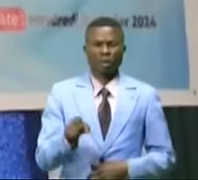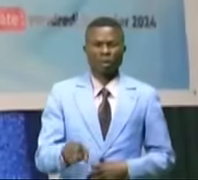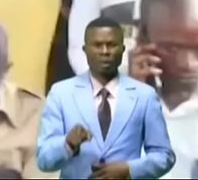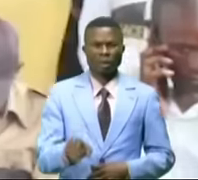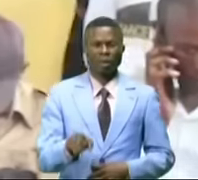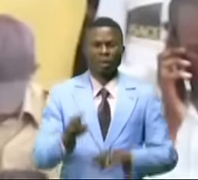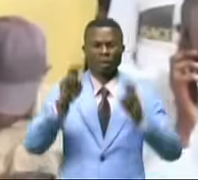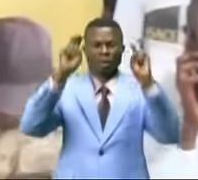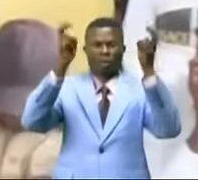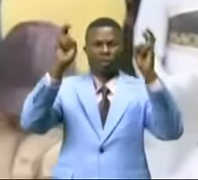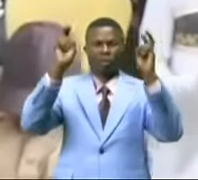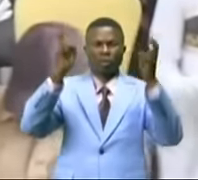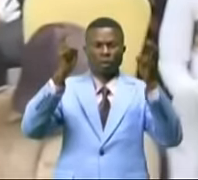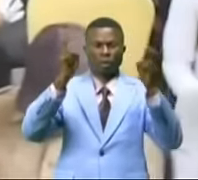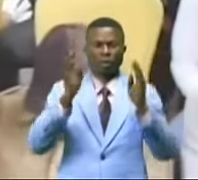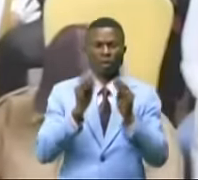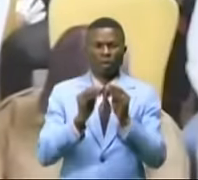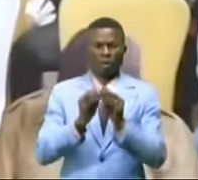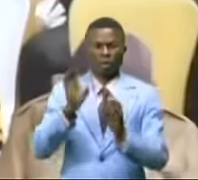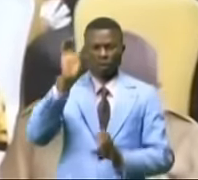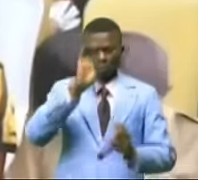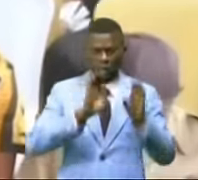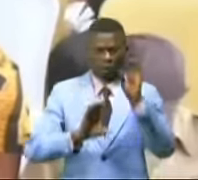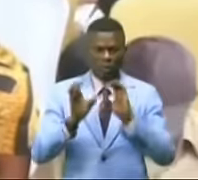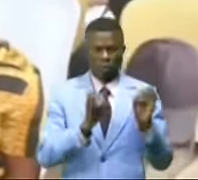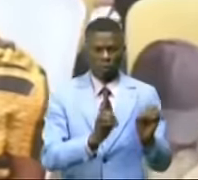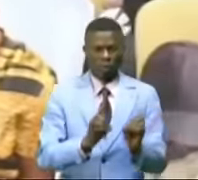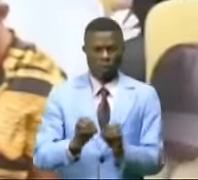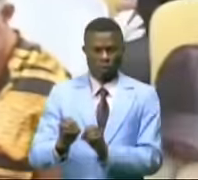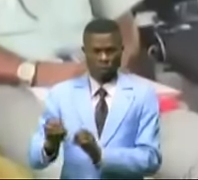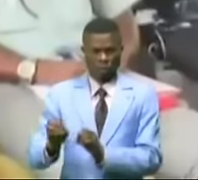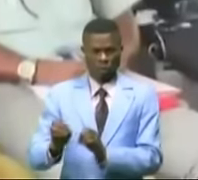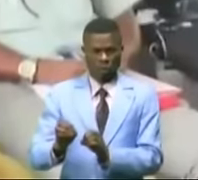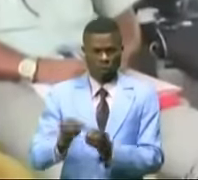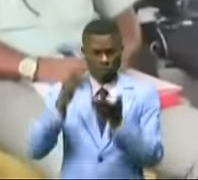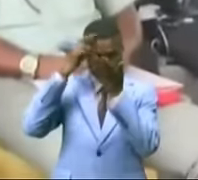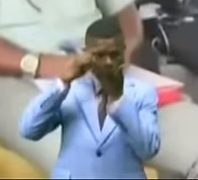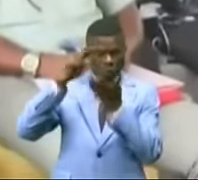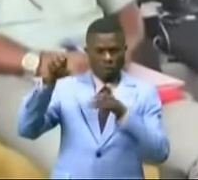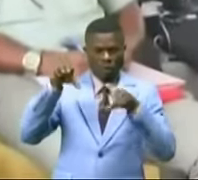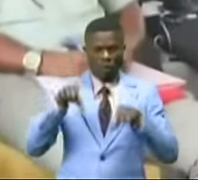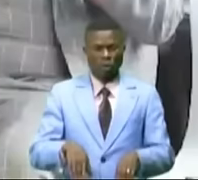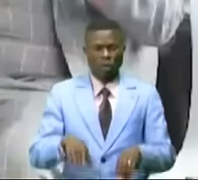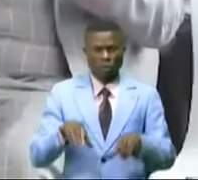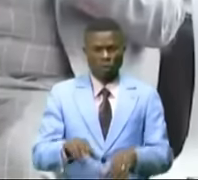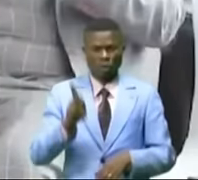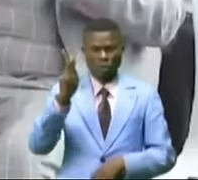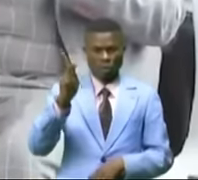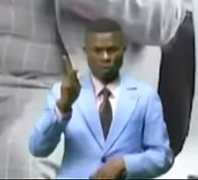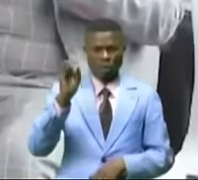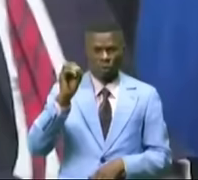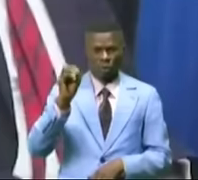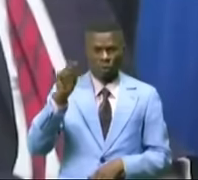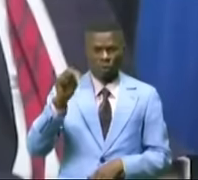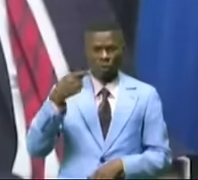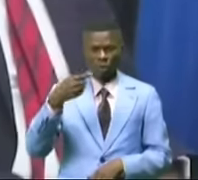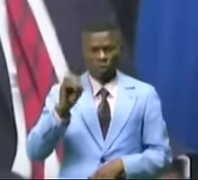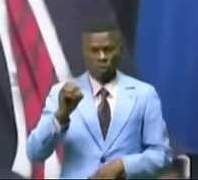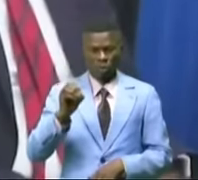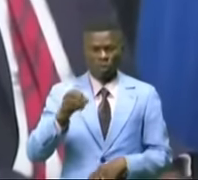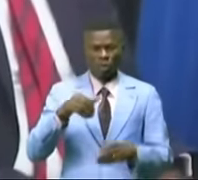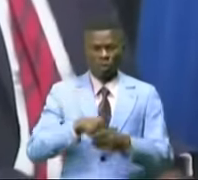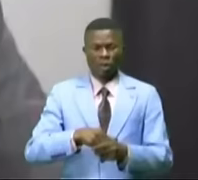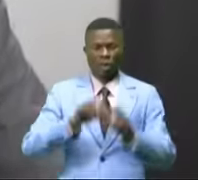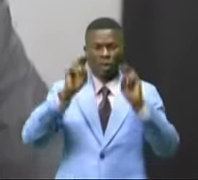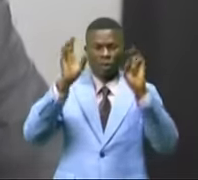c'est le thème de la matinée scientifique organisée à l'Université Congo, ICA en sigle, en